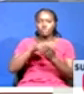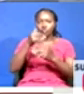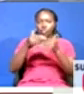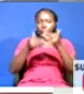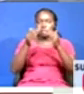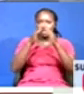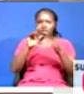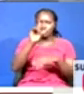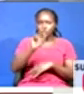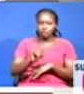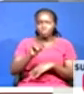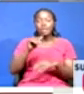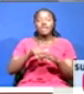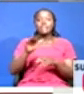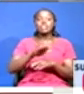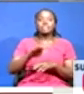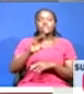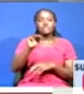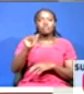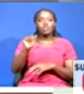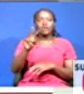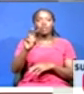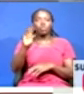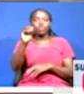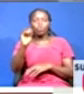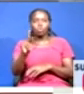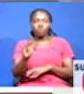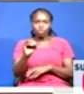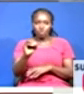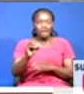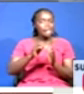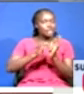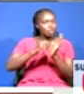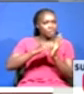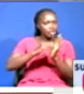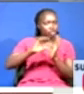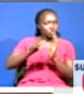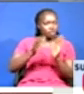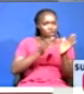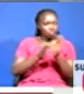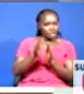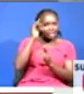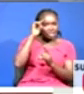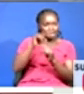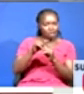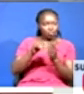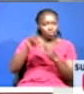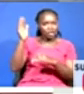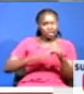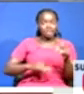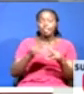za gharama nafuu katika eneo la Mavoko, kaunti ya Machakos, Rais alisema kuwa mpango huu unalenga zaidi ya Wakenya